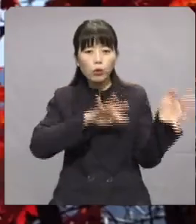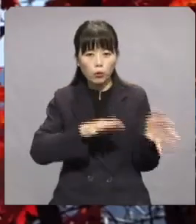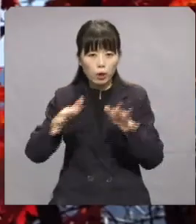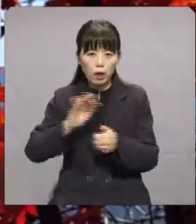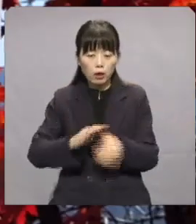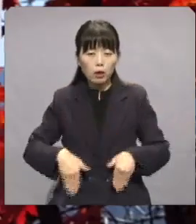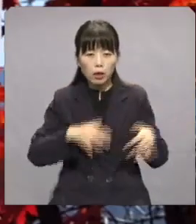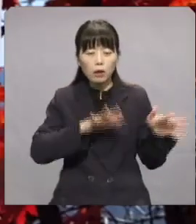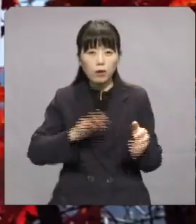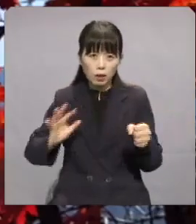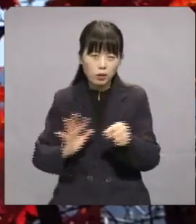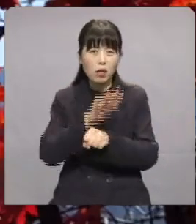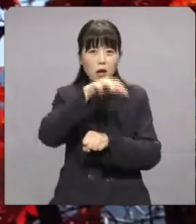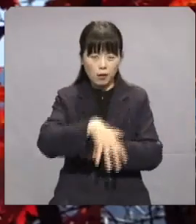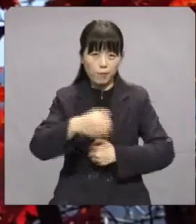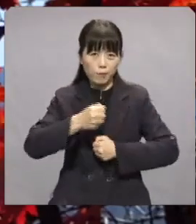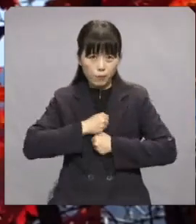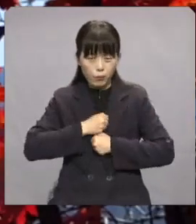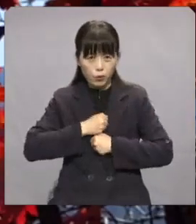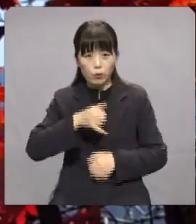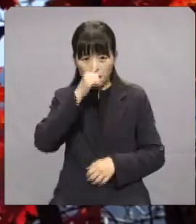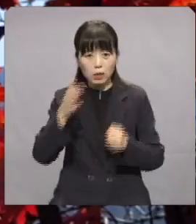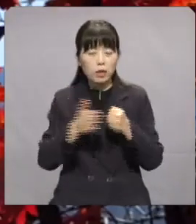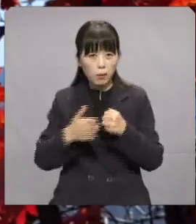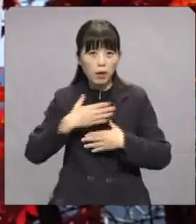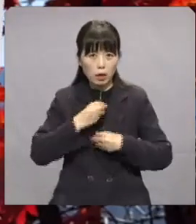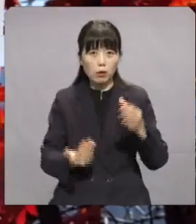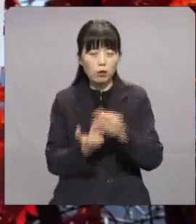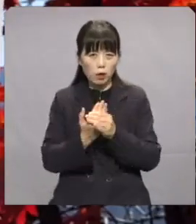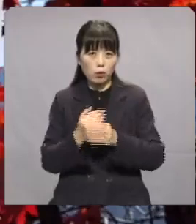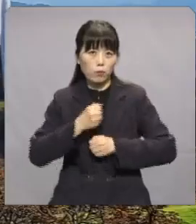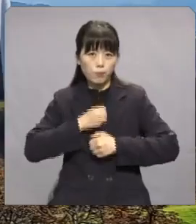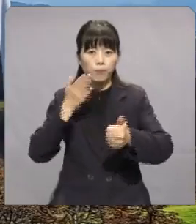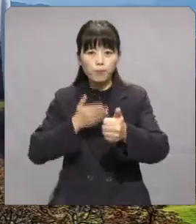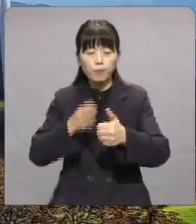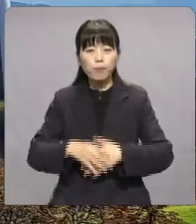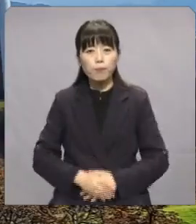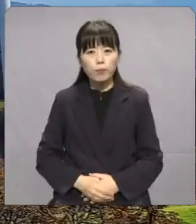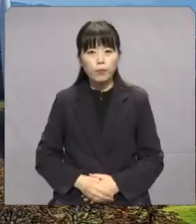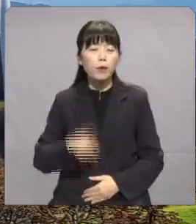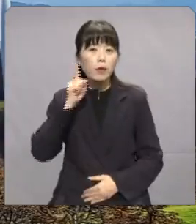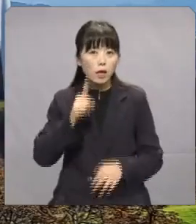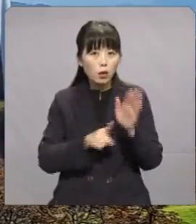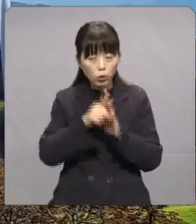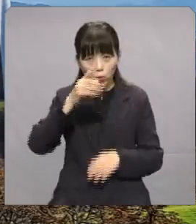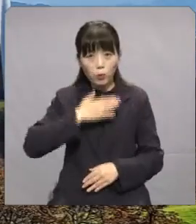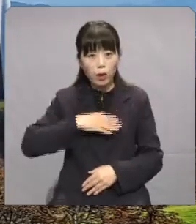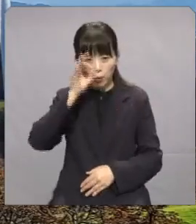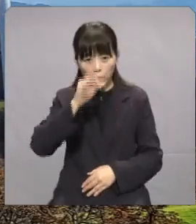해안에는 너울성 파도가 유입되는 곳이 있어서 해안과 안전 사고에 유의하셔야겠습니다이어서 내일 기온입니다